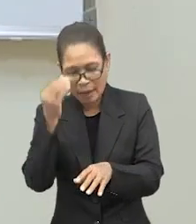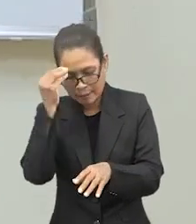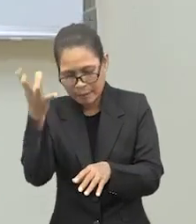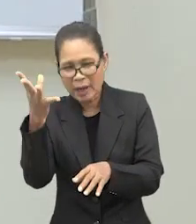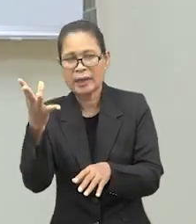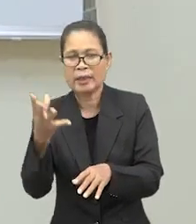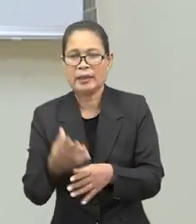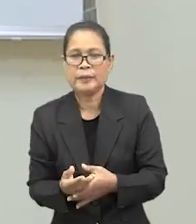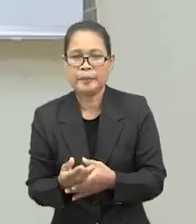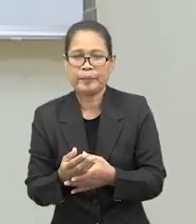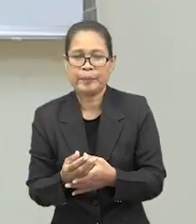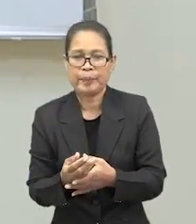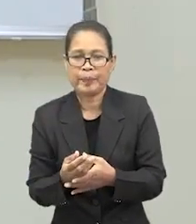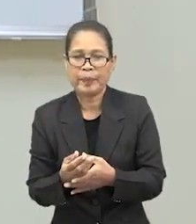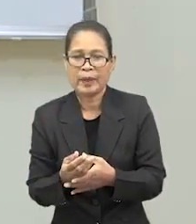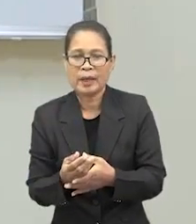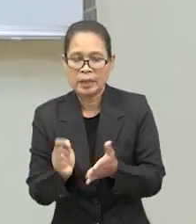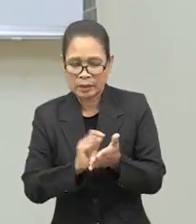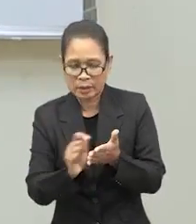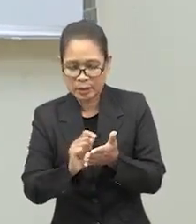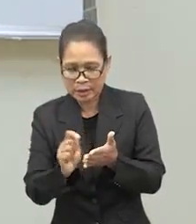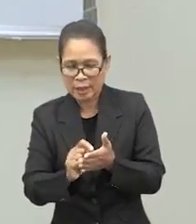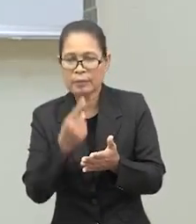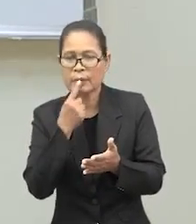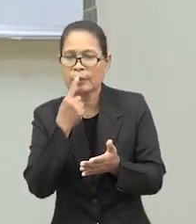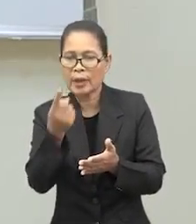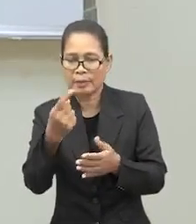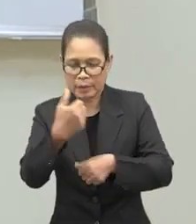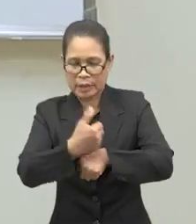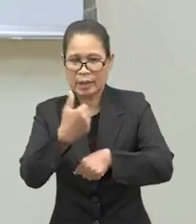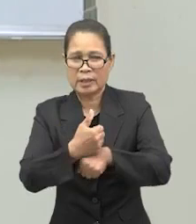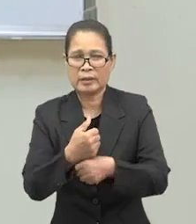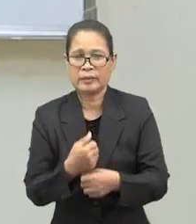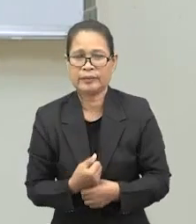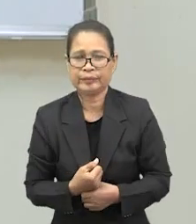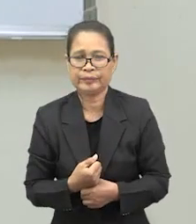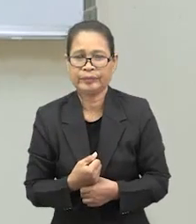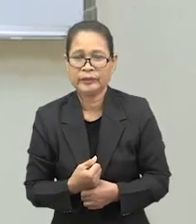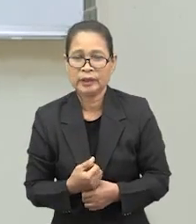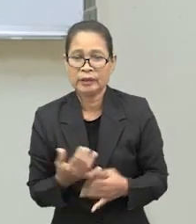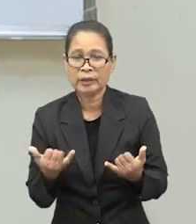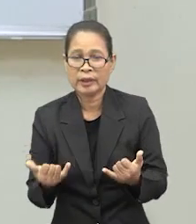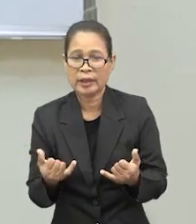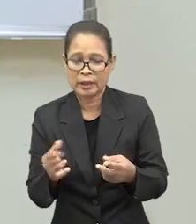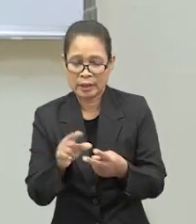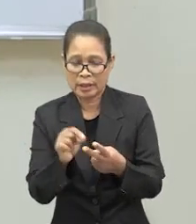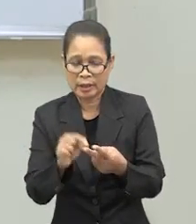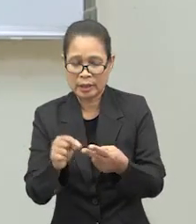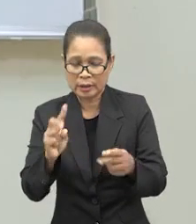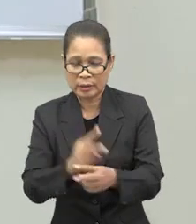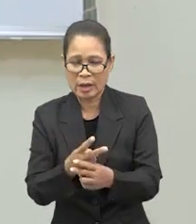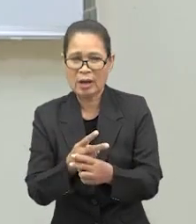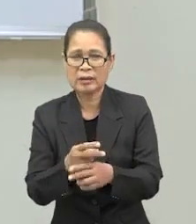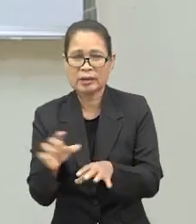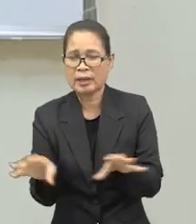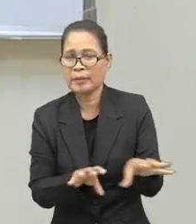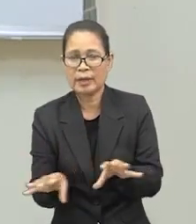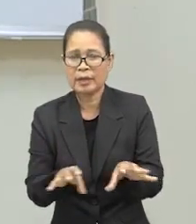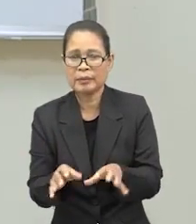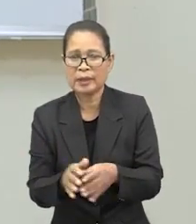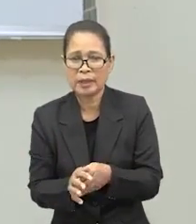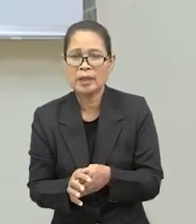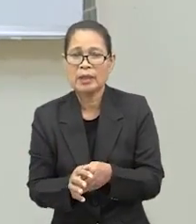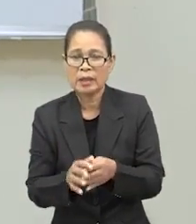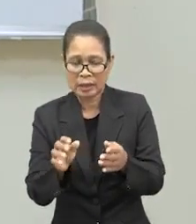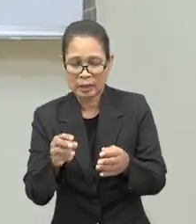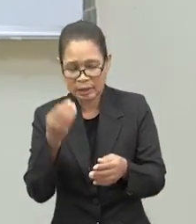sạc cam một phía đàm bấy thơ ấy con cứ đàm bấy sò xê bòm ráp pro thiền chẳng con chương trớ